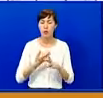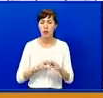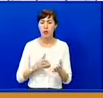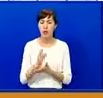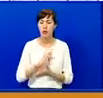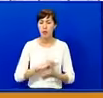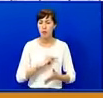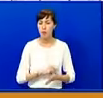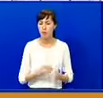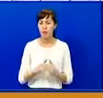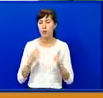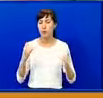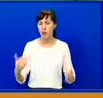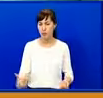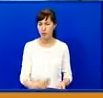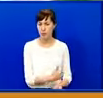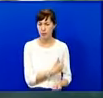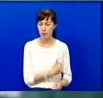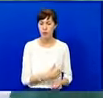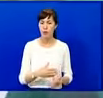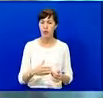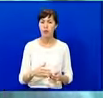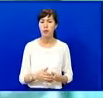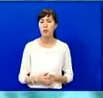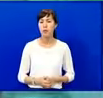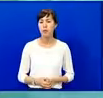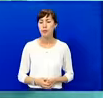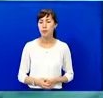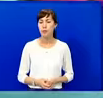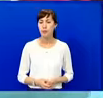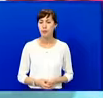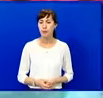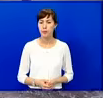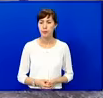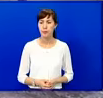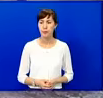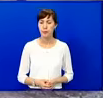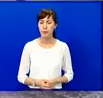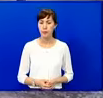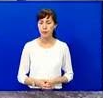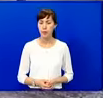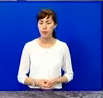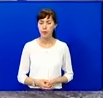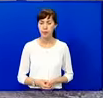жұмыстарды жандандырамыз деп құлшынып отыр. Қазығұрт ауданынан Нұрмахан Кенжехан, Руслан Тілеуберді, Мұхаммолда Дос, оңтүстік ақпарат.